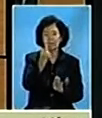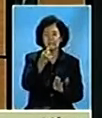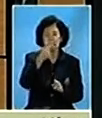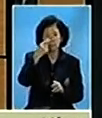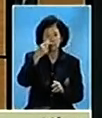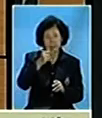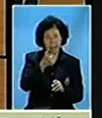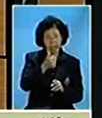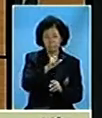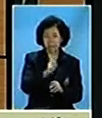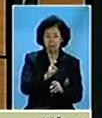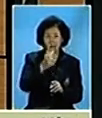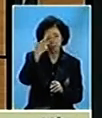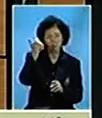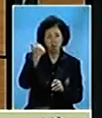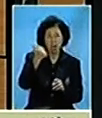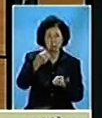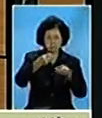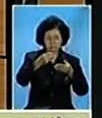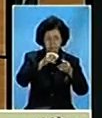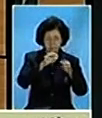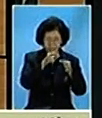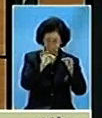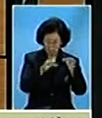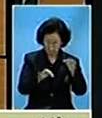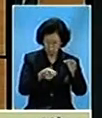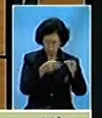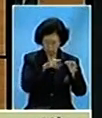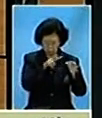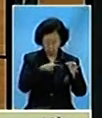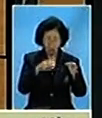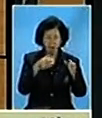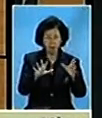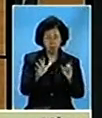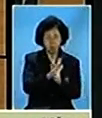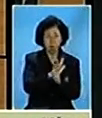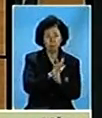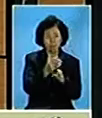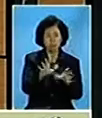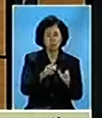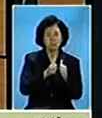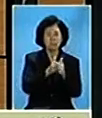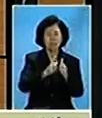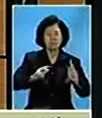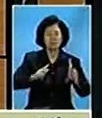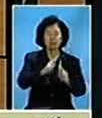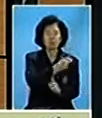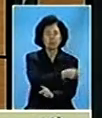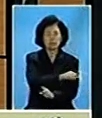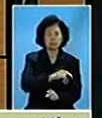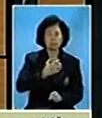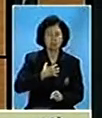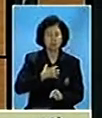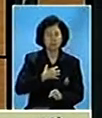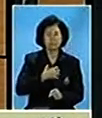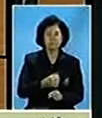ครับก็ได้ครบถ้วนกระบวนการตามที่กระทรวงสาธารณสุขอยากจะได้อยู่แล้วก็ขออนุญาตท่านประธาน